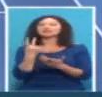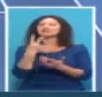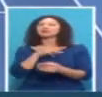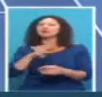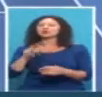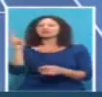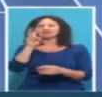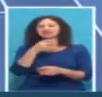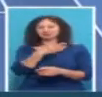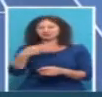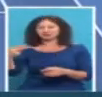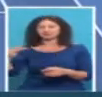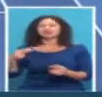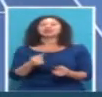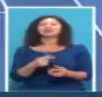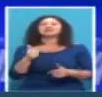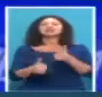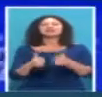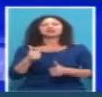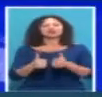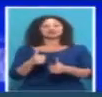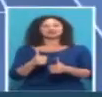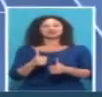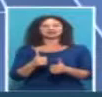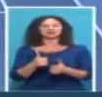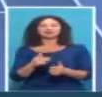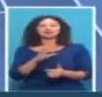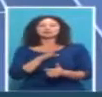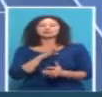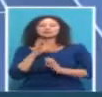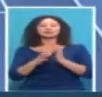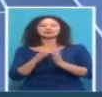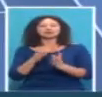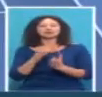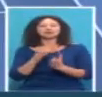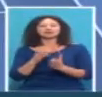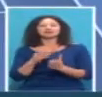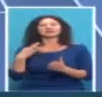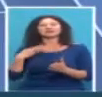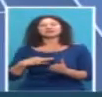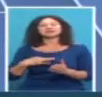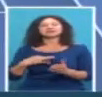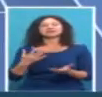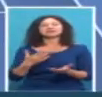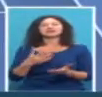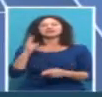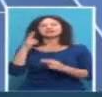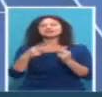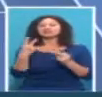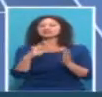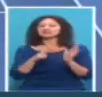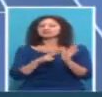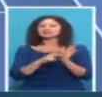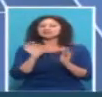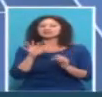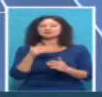миллионов евро. Соревнования категории ATP 500, действующим чемпионом которых является француз Люка Пуи, завершился 28